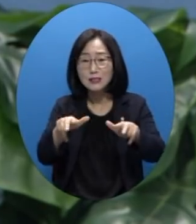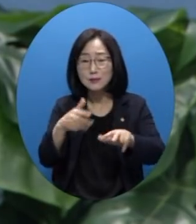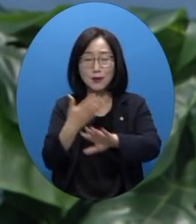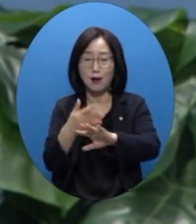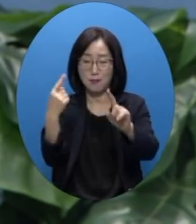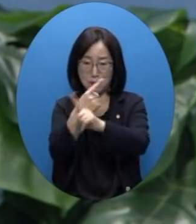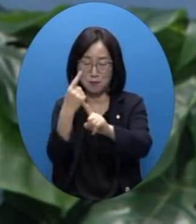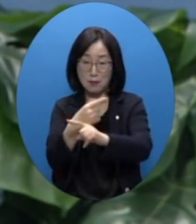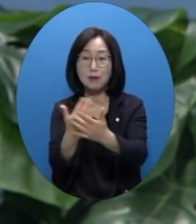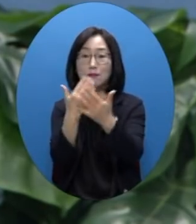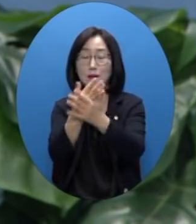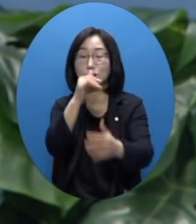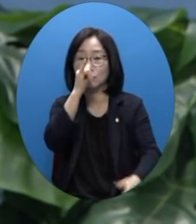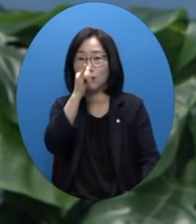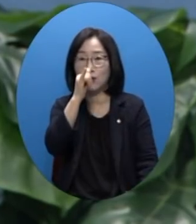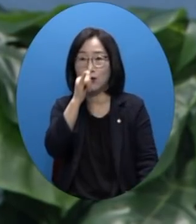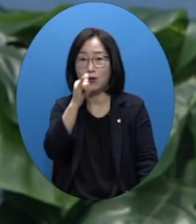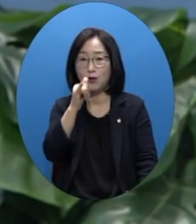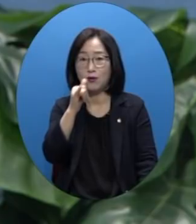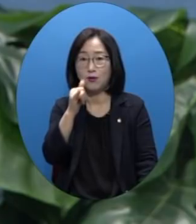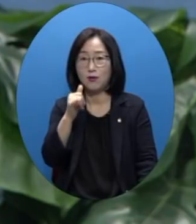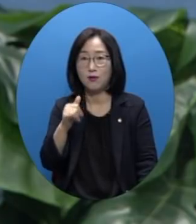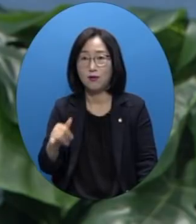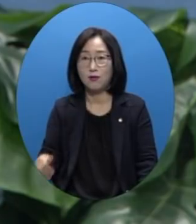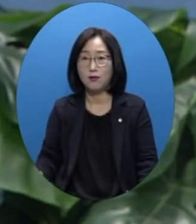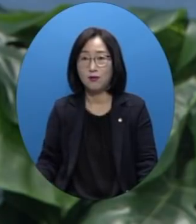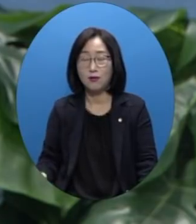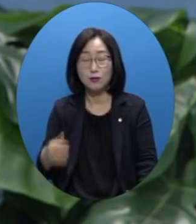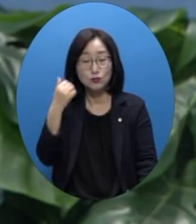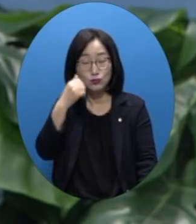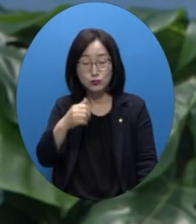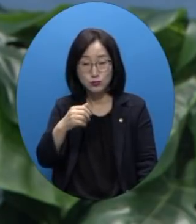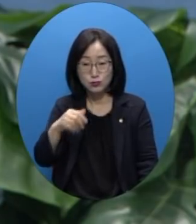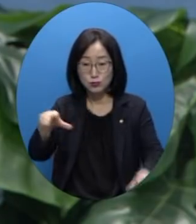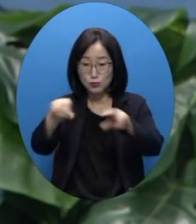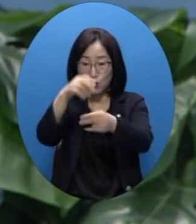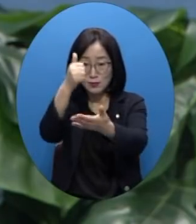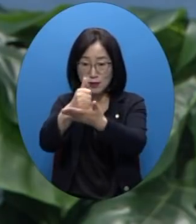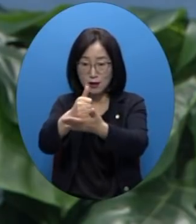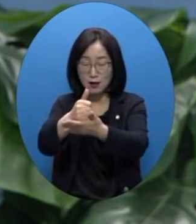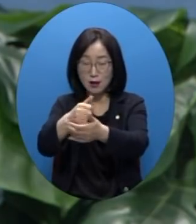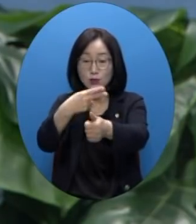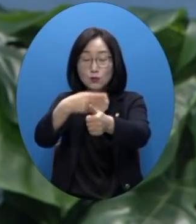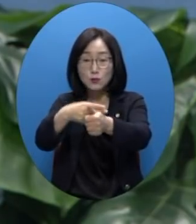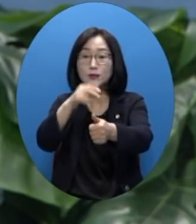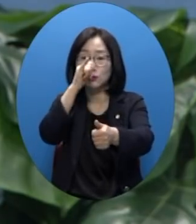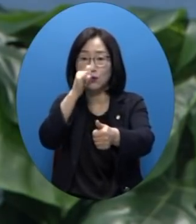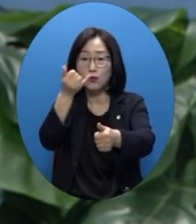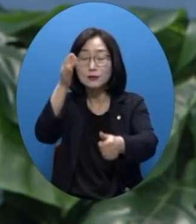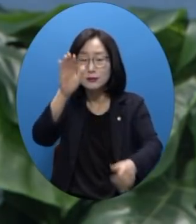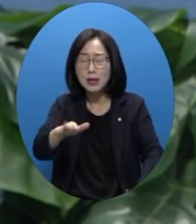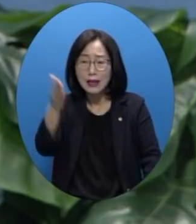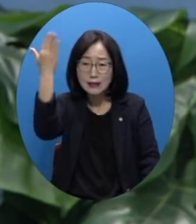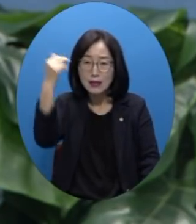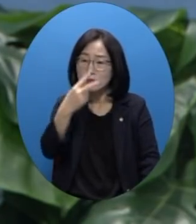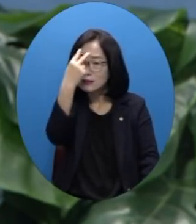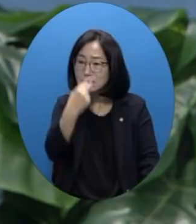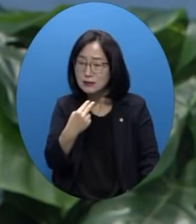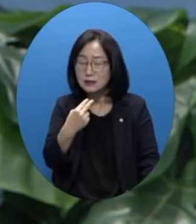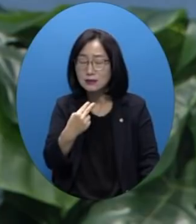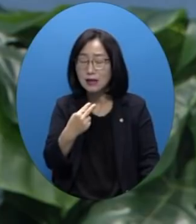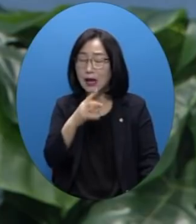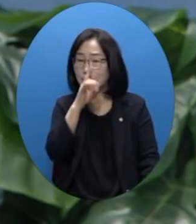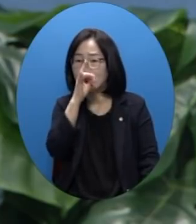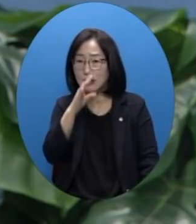총신대학교 총장 이재서 총장님도 시각장애인이지만 아주 사역을 잘하고 계신데 그 당시는 시각장애인을 모시고 오려면 옆에